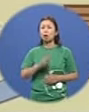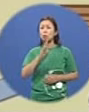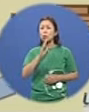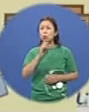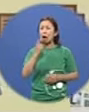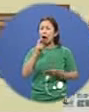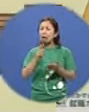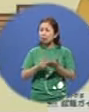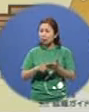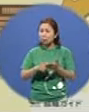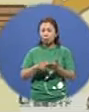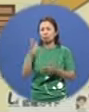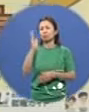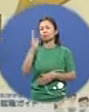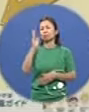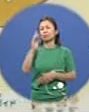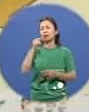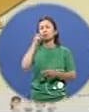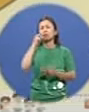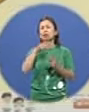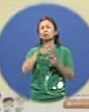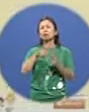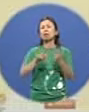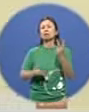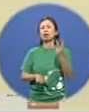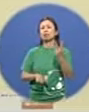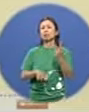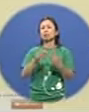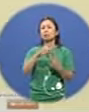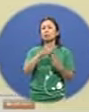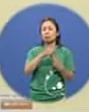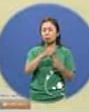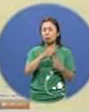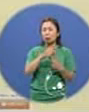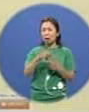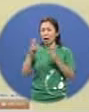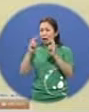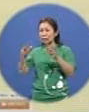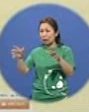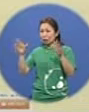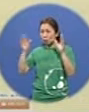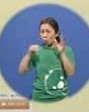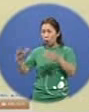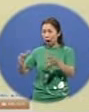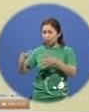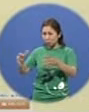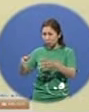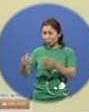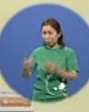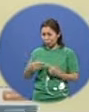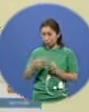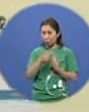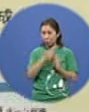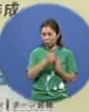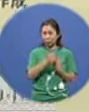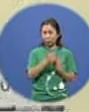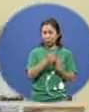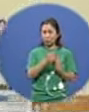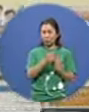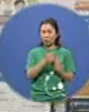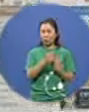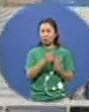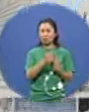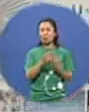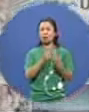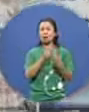思うでしょで難しいのが2つあるんです1つはね器用の情報集めなきゃいけないあそうですねうんそれから次に